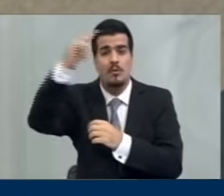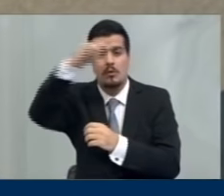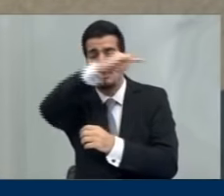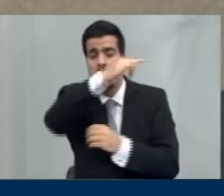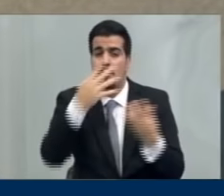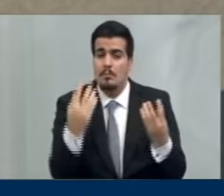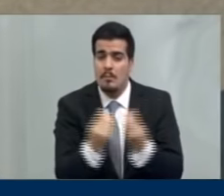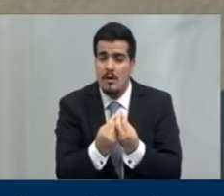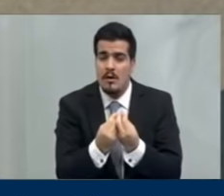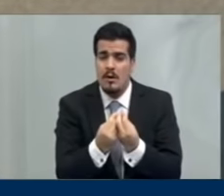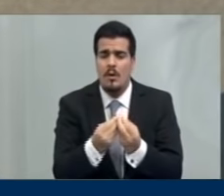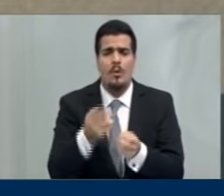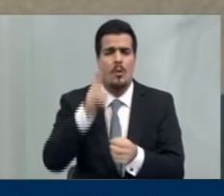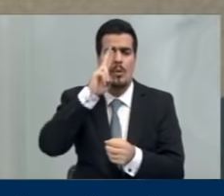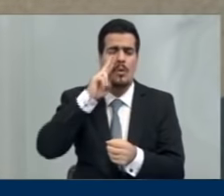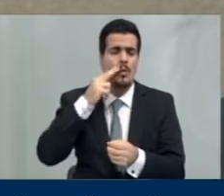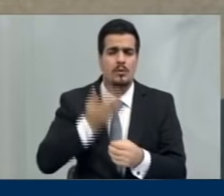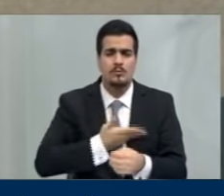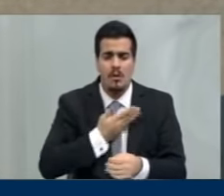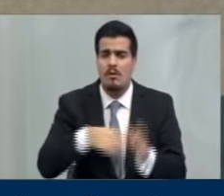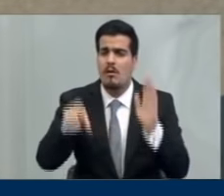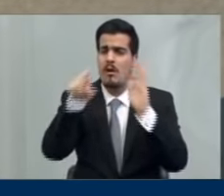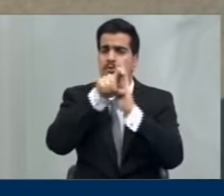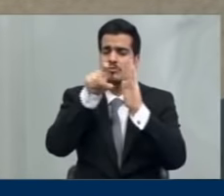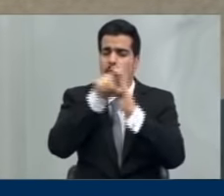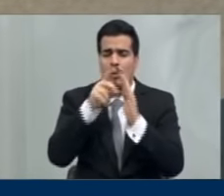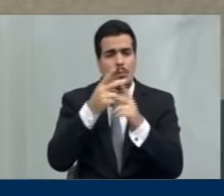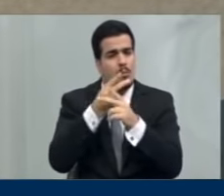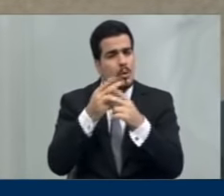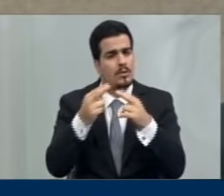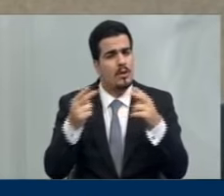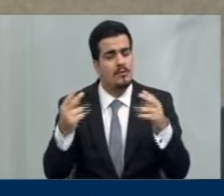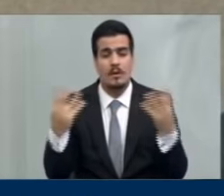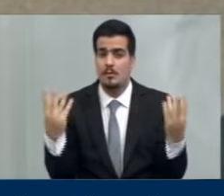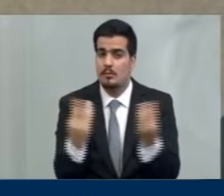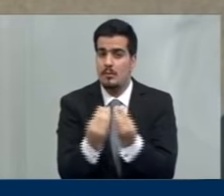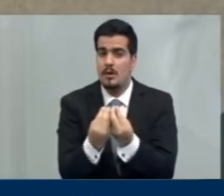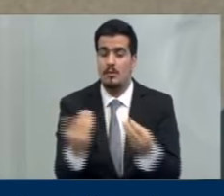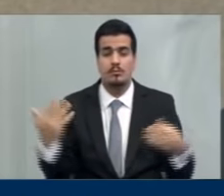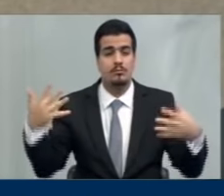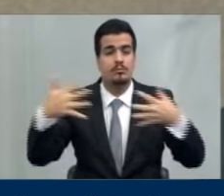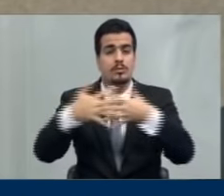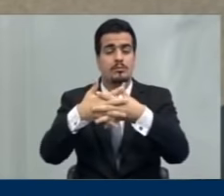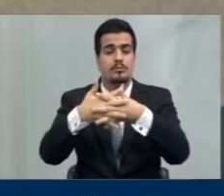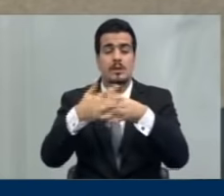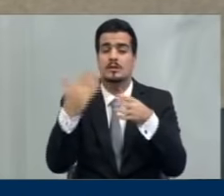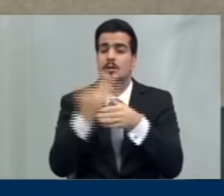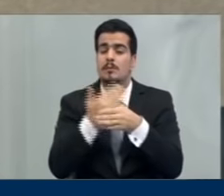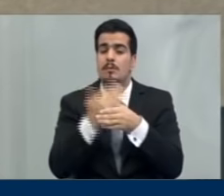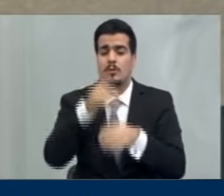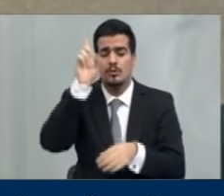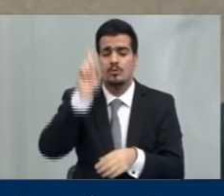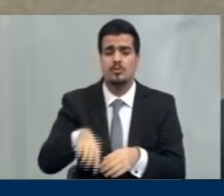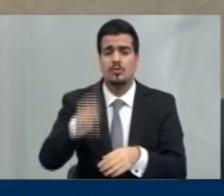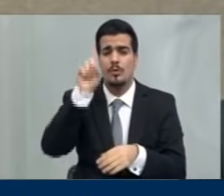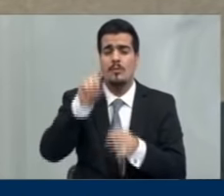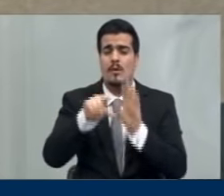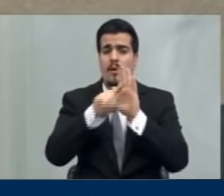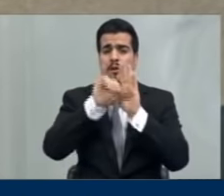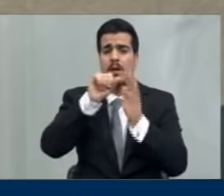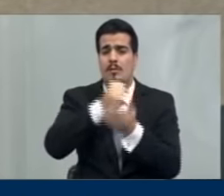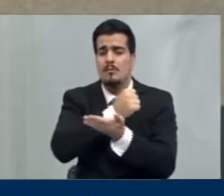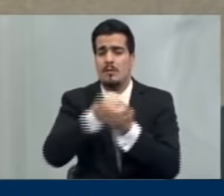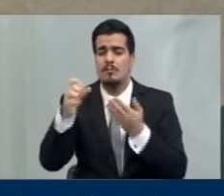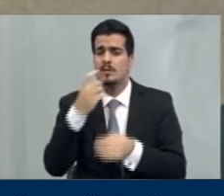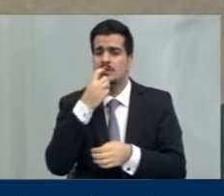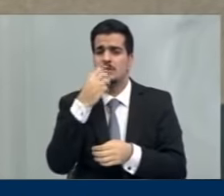وطيران الجيش والبيشمركة والحشد العشائري وكافة الأجهزة الساندة الأخرى لمناسبة النصر الكبير على عصابات داعش